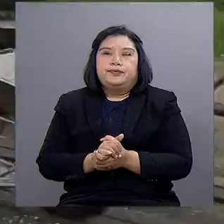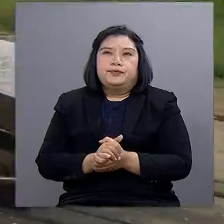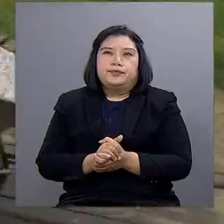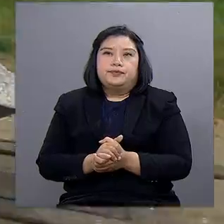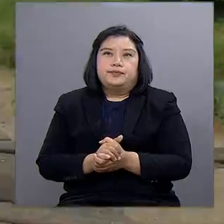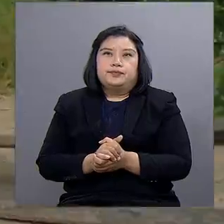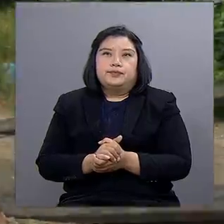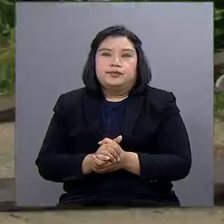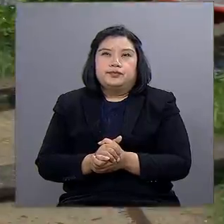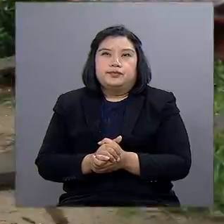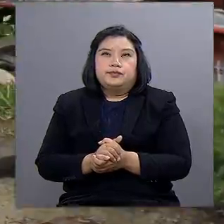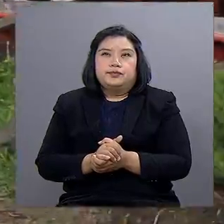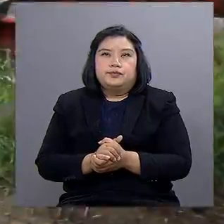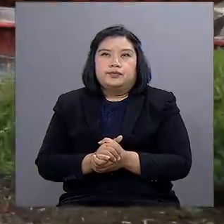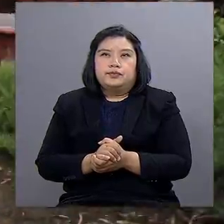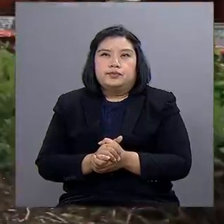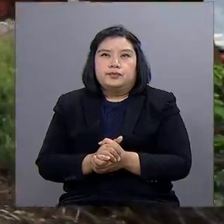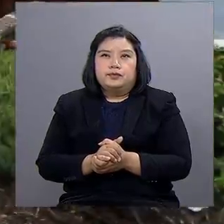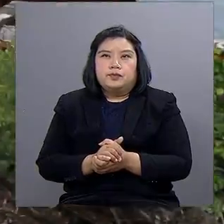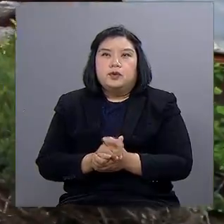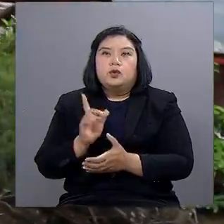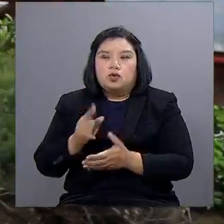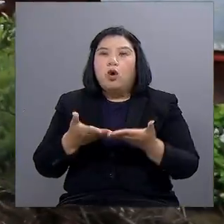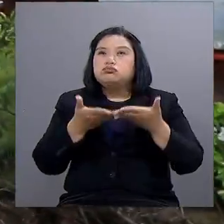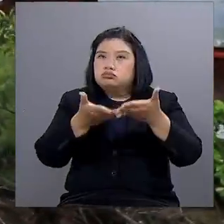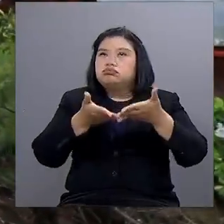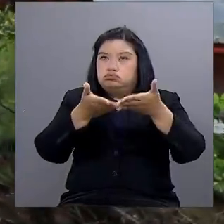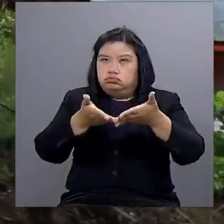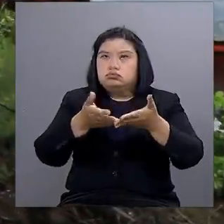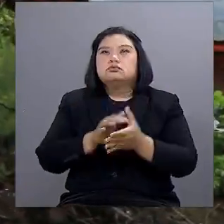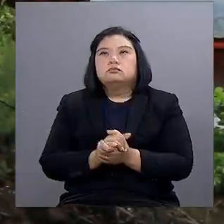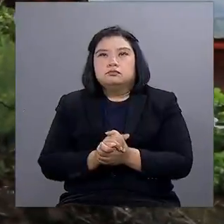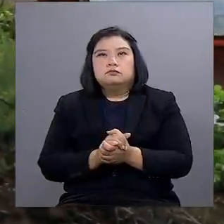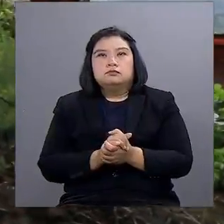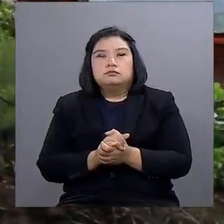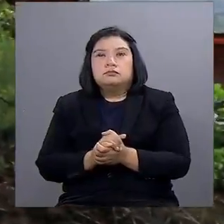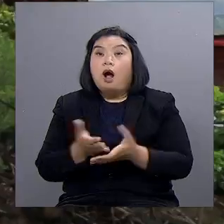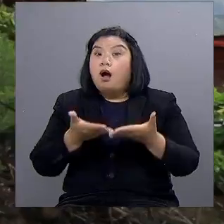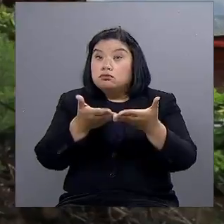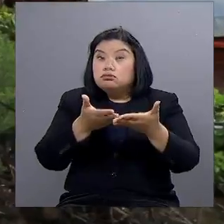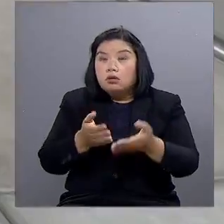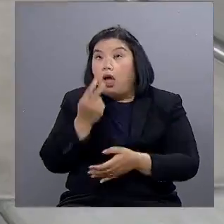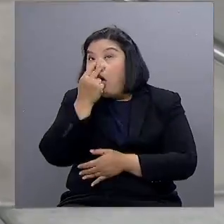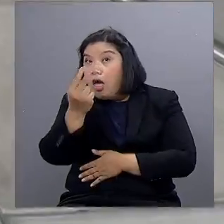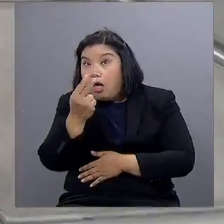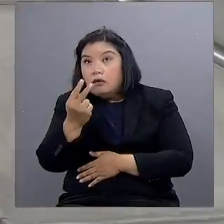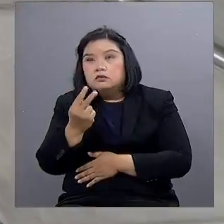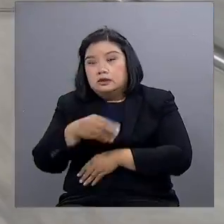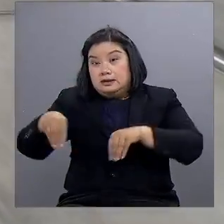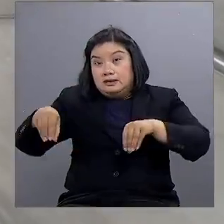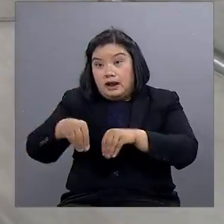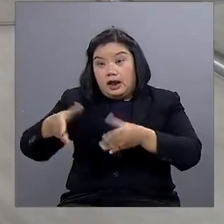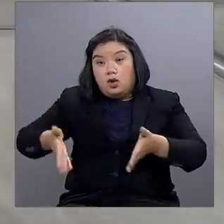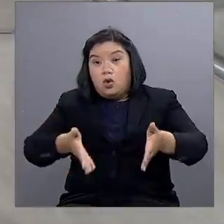ซึ่งการขนเกลือก็ต้องใช้เรือดังนั้นจึงไม่แปลกที่เราจะเห็นยุ้งตั้งอยู่ขนาบกับคลองเล็กคล